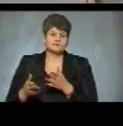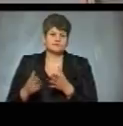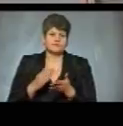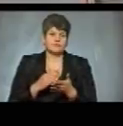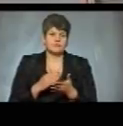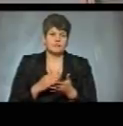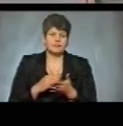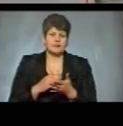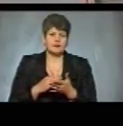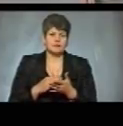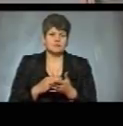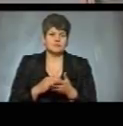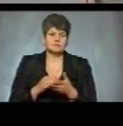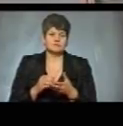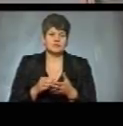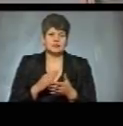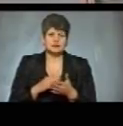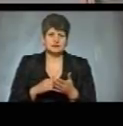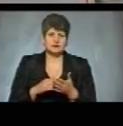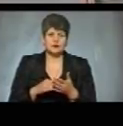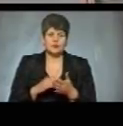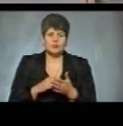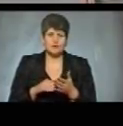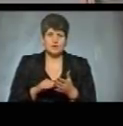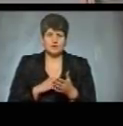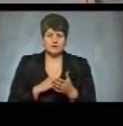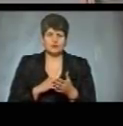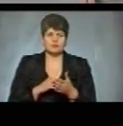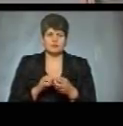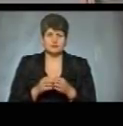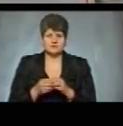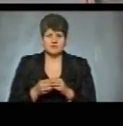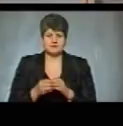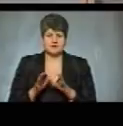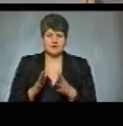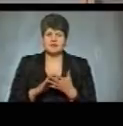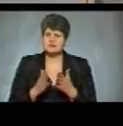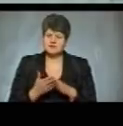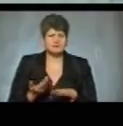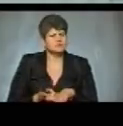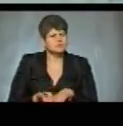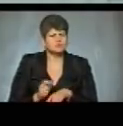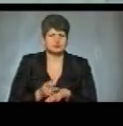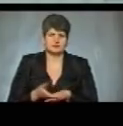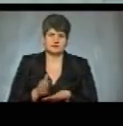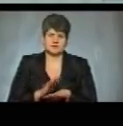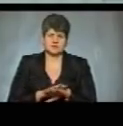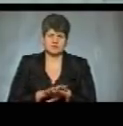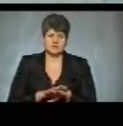ліквідовані загрозливі життю моменти, але стан його залишається вкрай важкий. Поступив